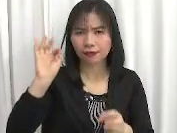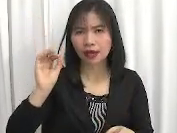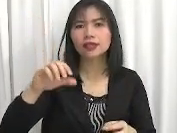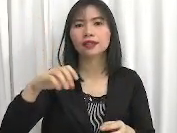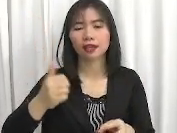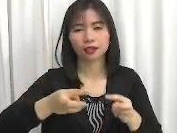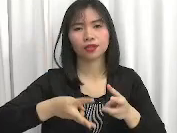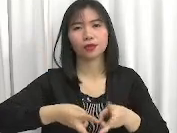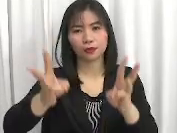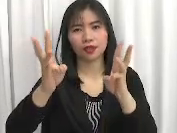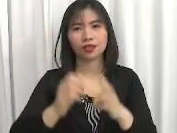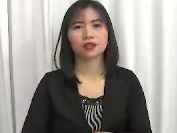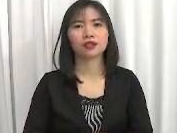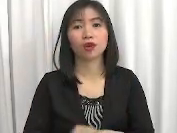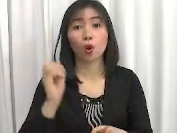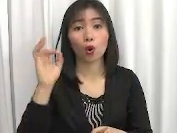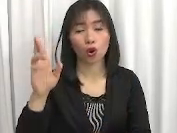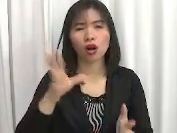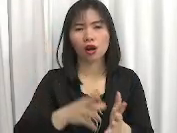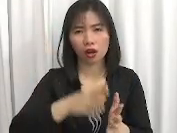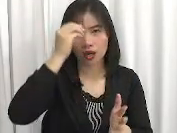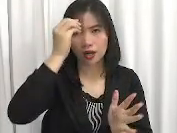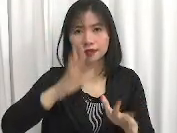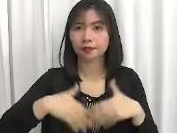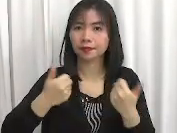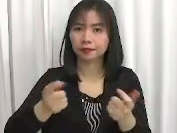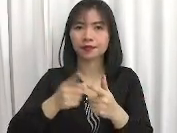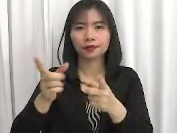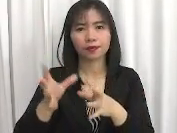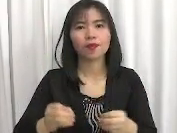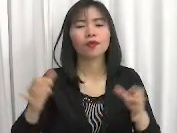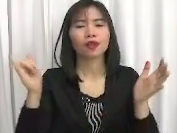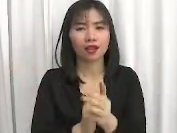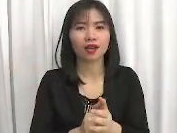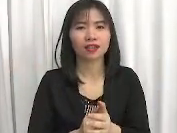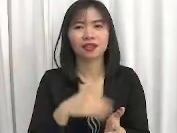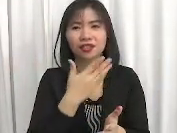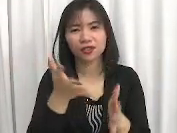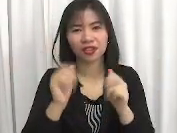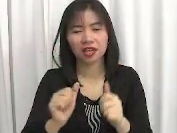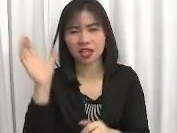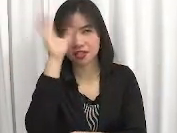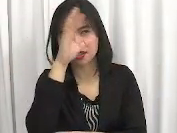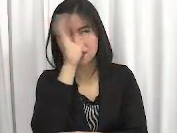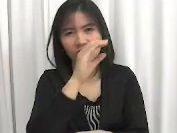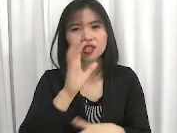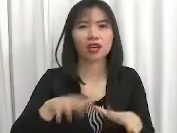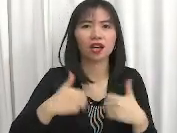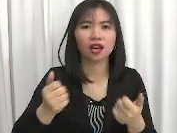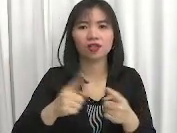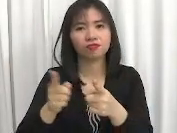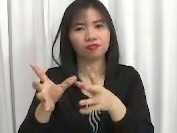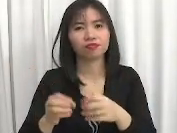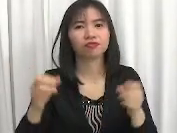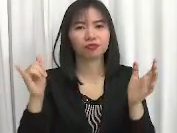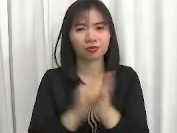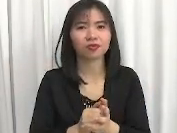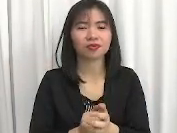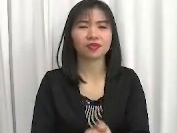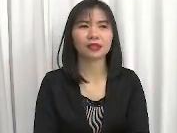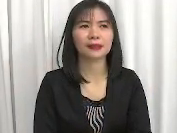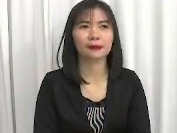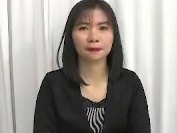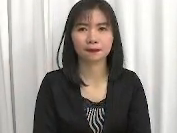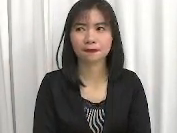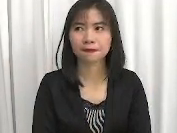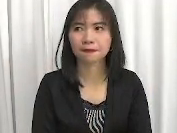matutunan, may YouTube na po, pwede niyo pong i-search how to massage at home. May mga ganun po sa YouTube tutorials. Pero